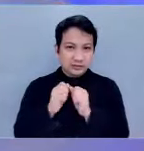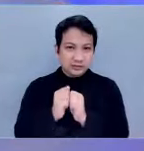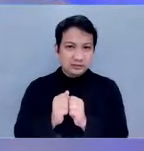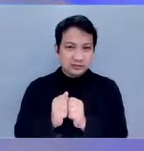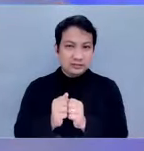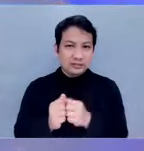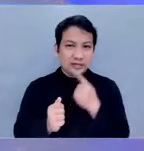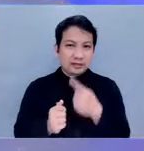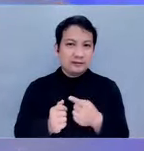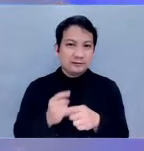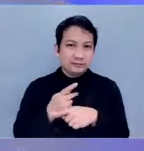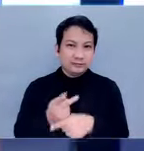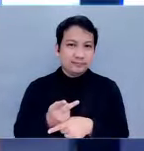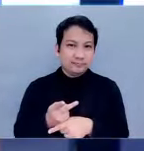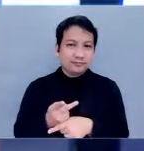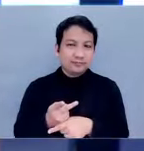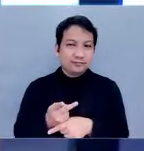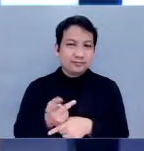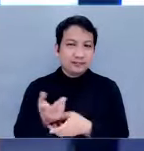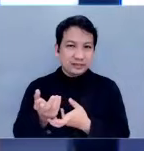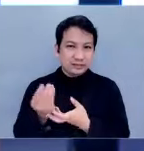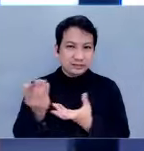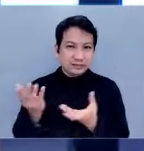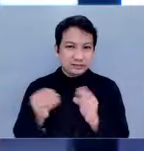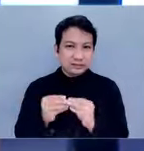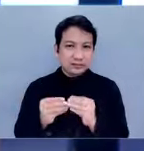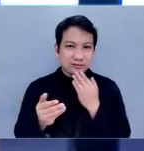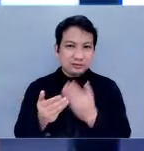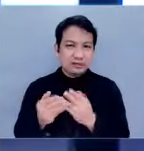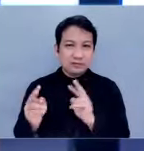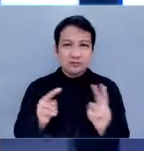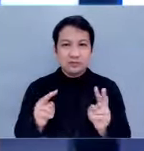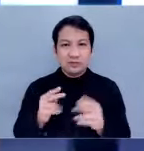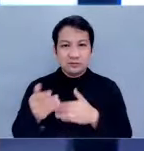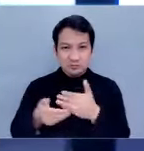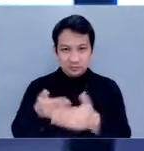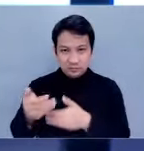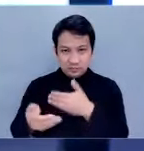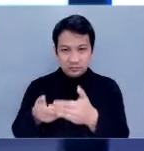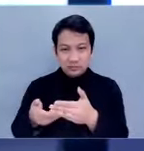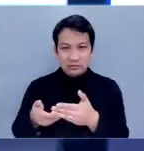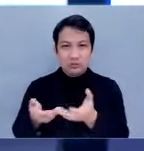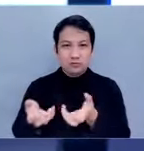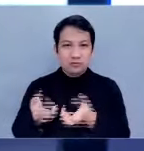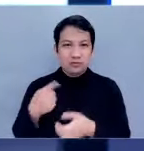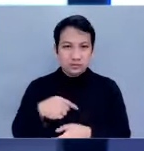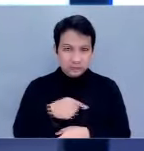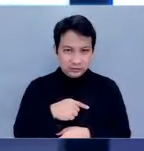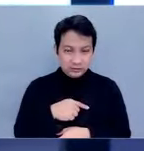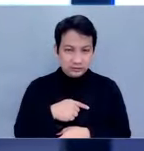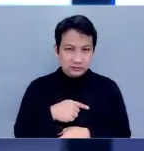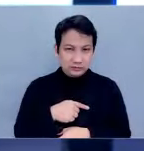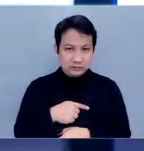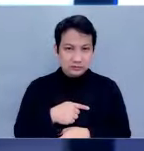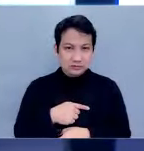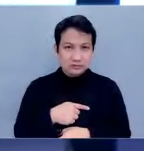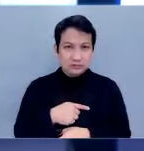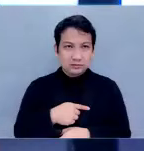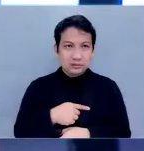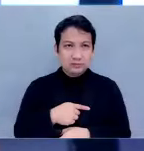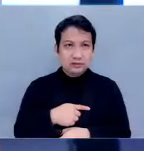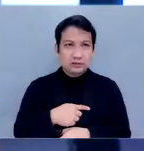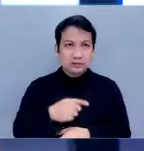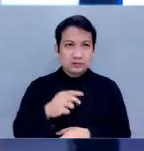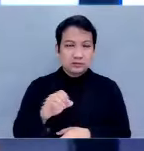co-producer dito, we wanted not just a good result, pero yung proseso. So, Mikel Godinez, no? Our gaming